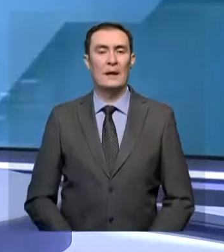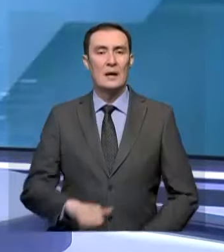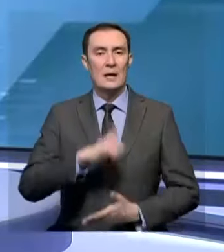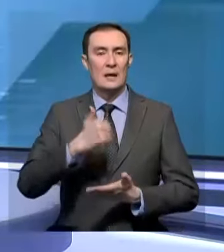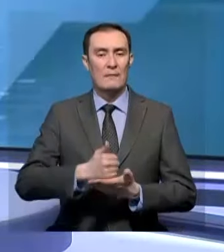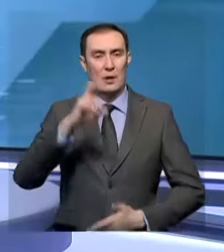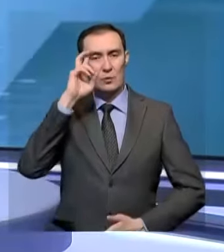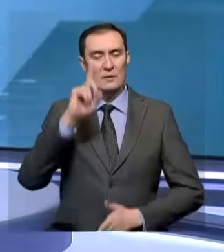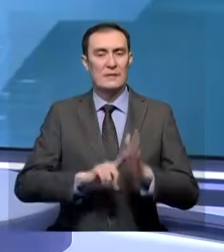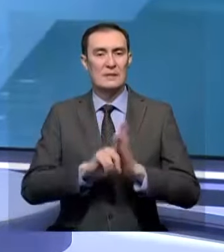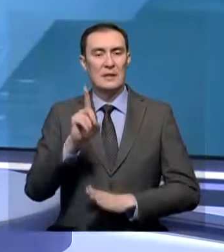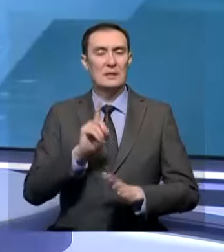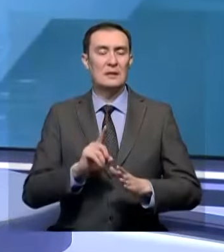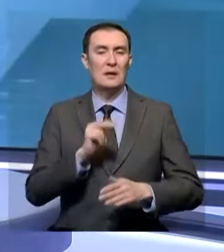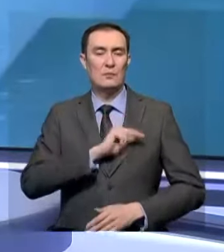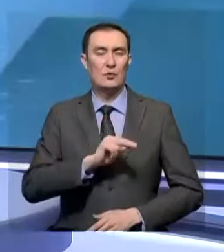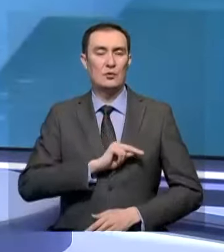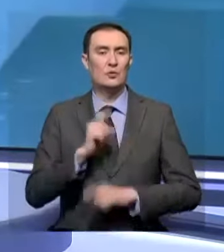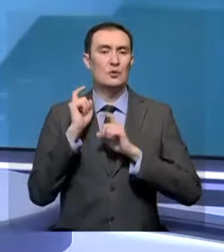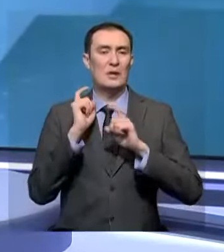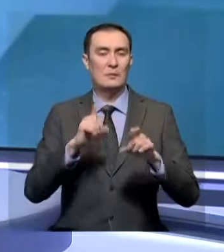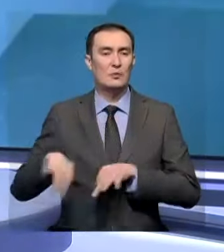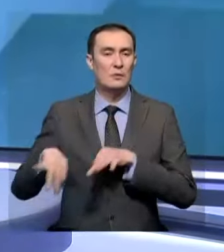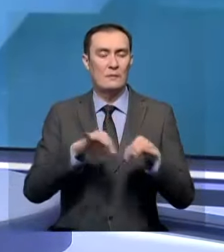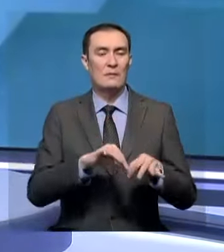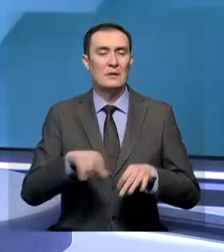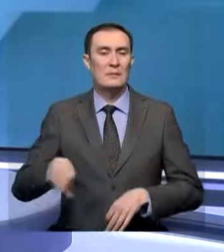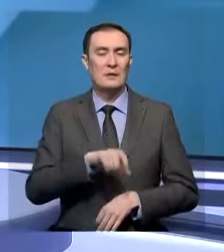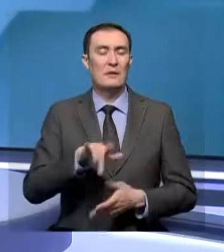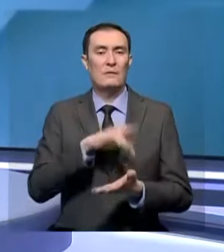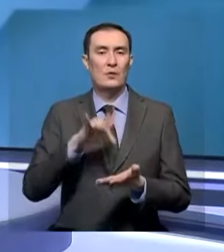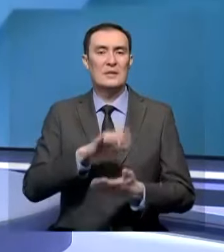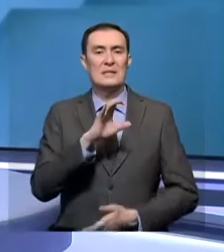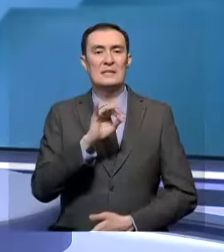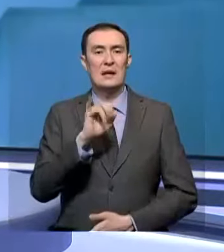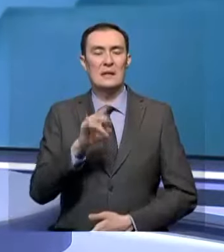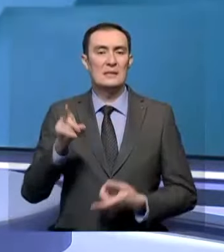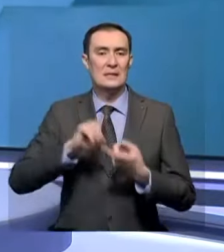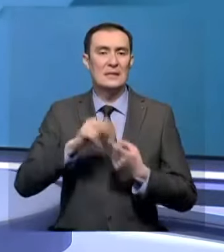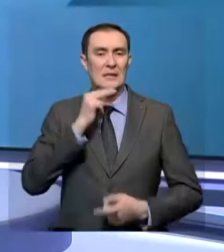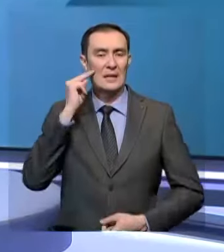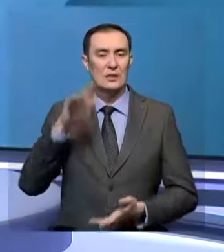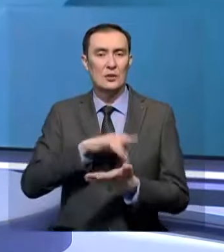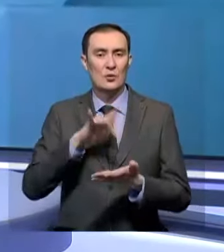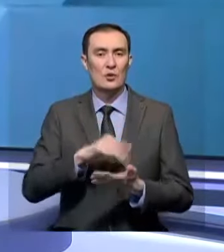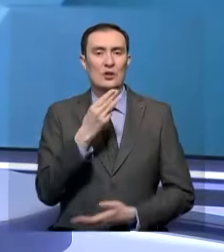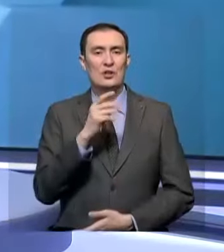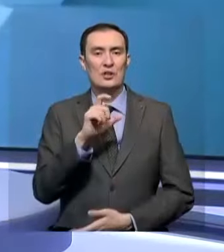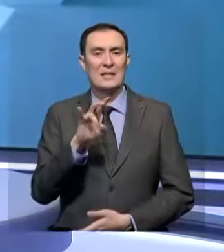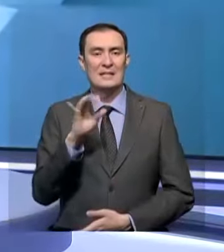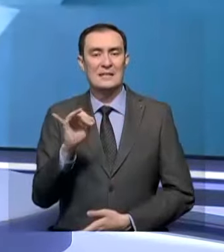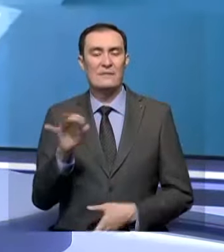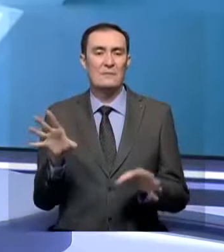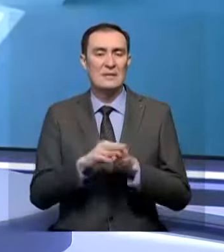Глава государства дал старт работе транспортно-логистического терминала в Сиане. Он соединит китайский город Шэньси с